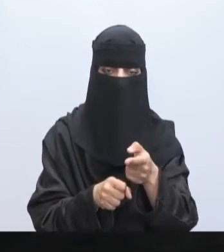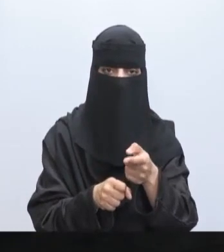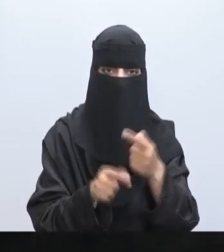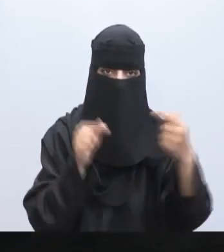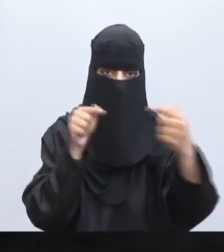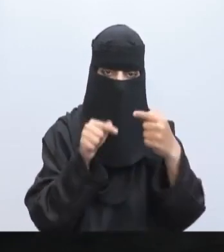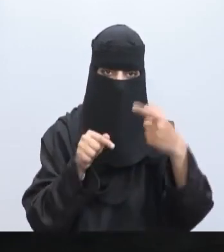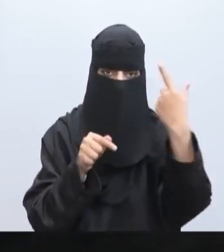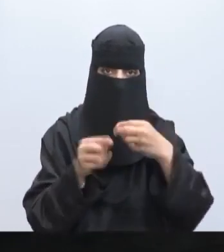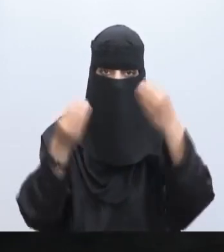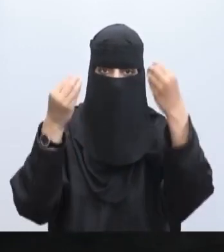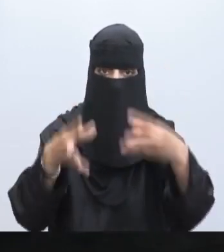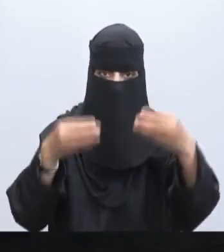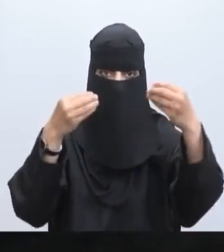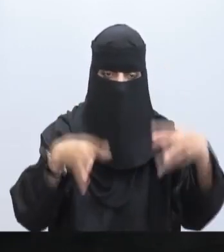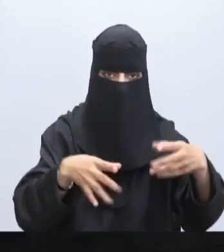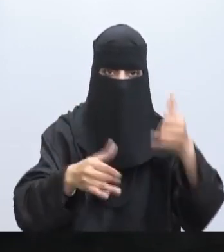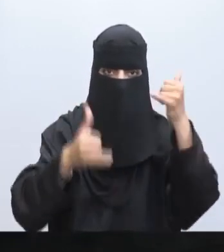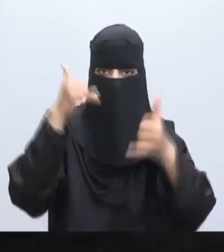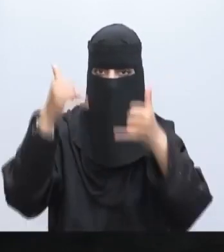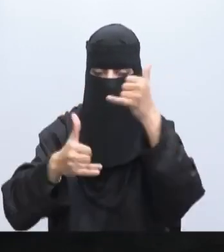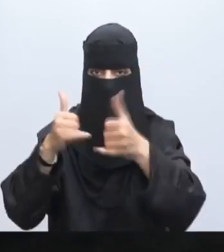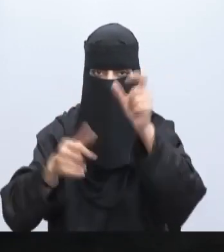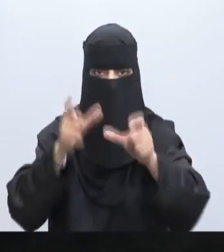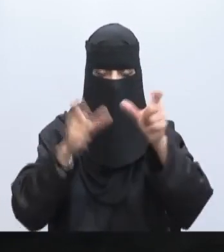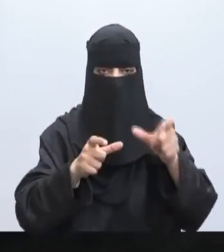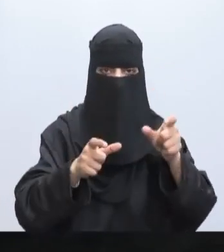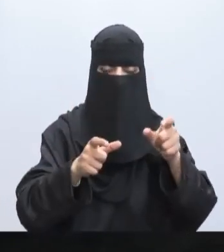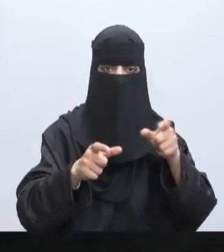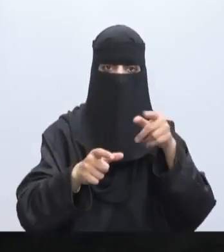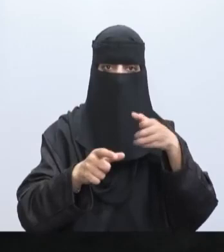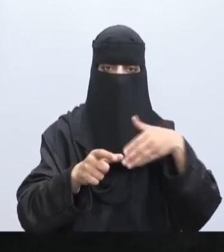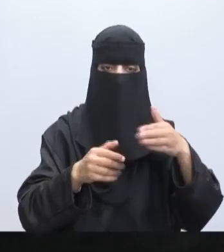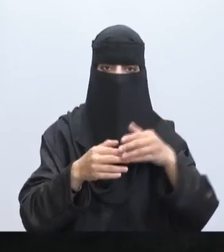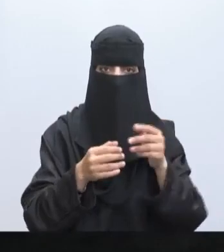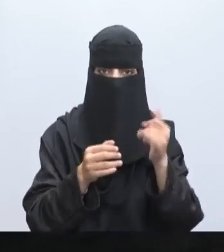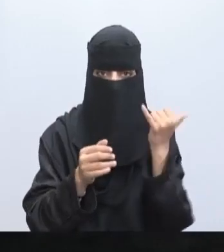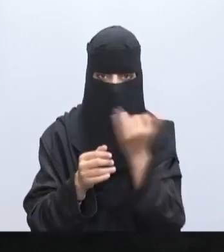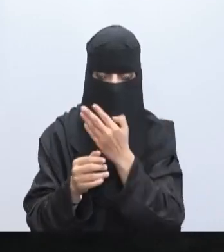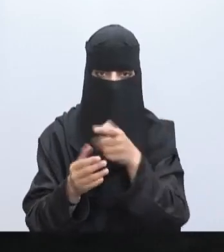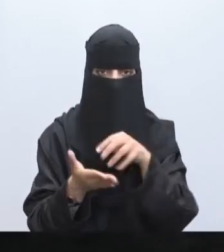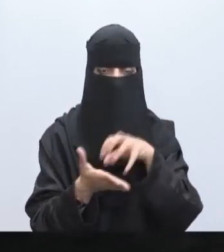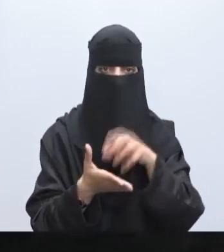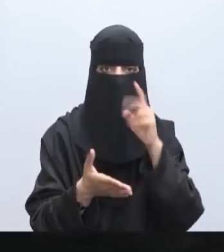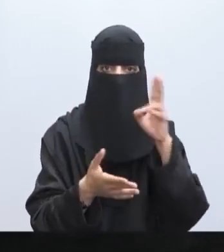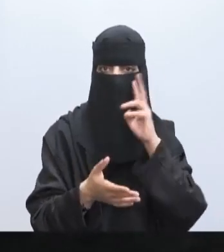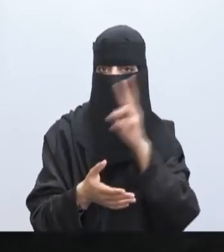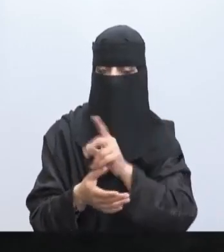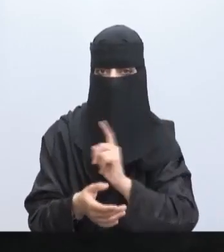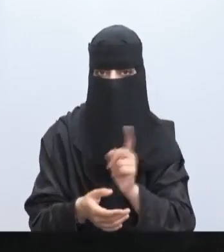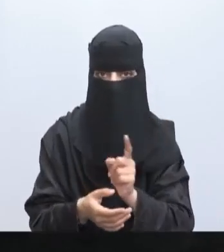المعتدي من تخريب وقتل للابرياء وخروجه من الدرعيه دون ان يلحظه